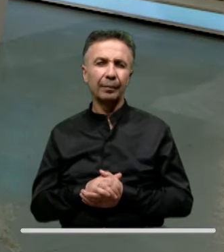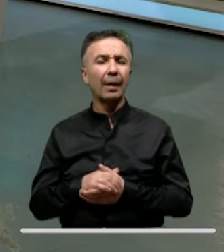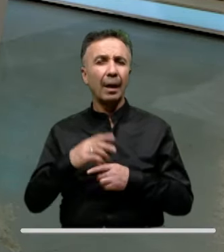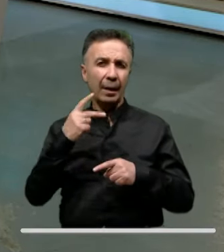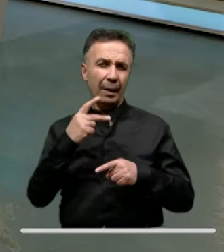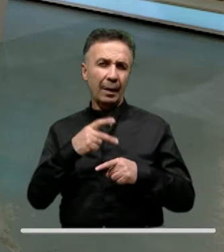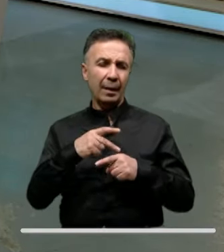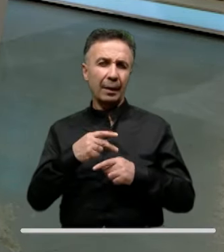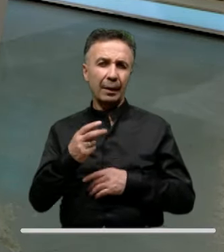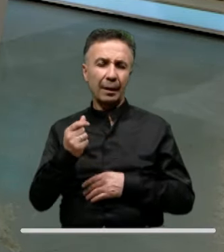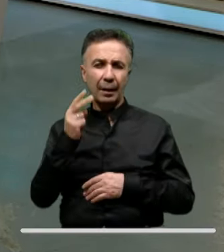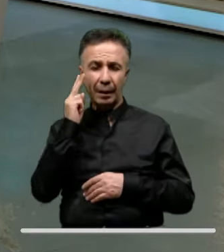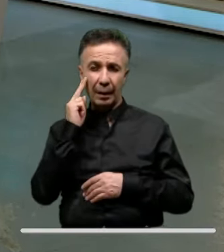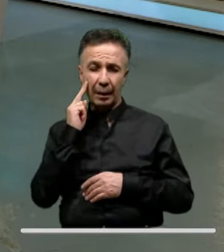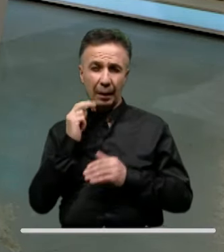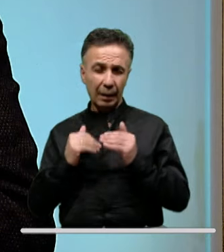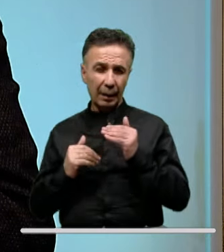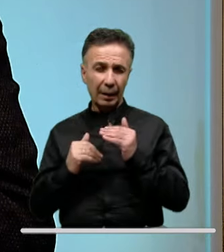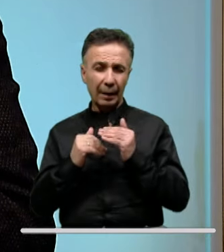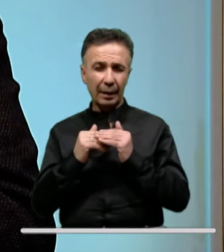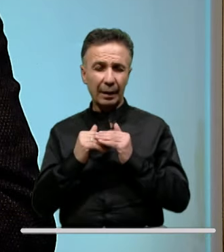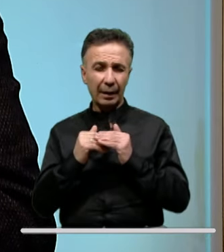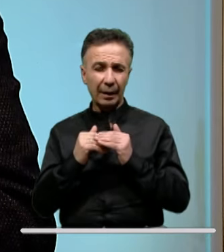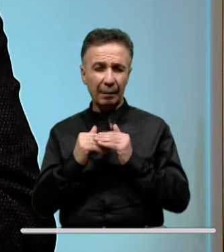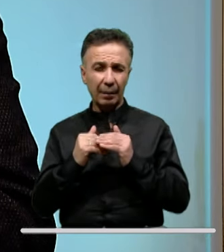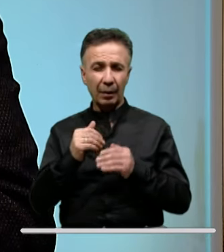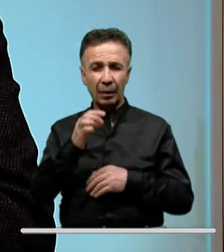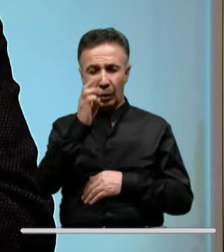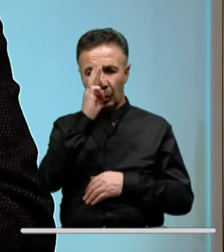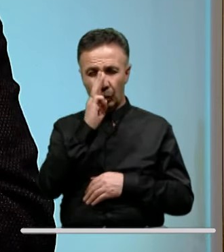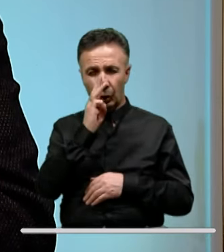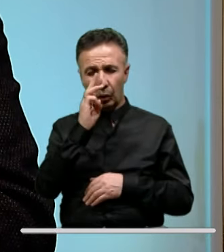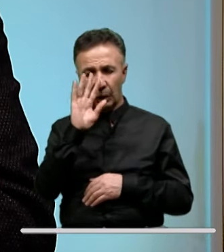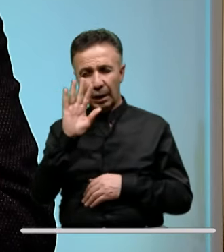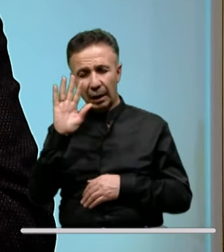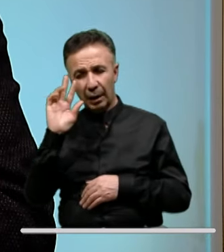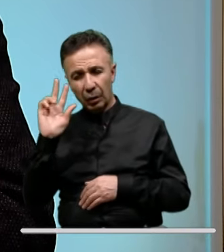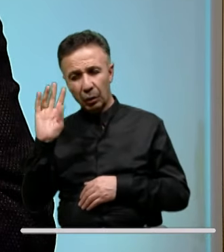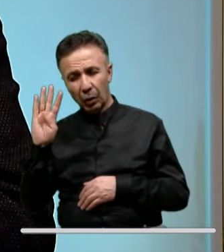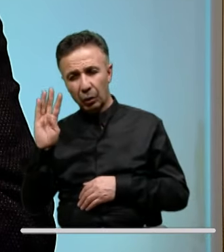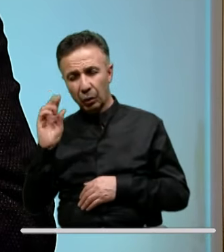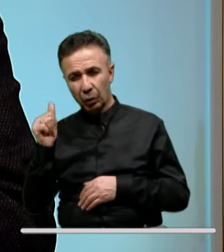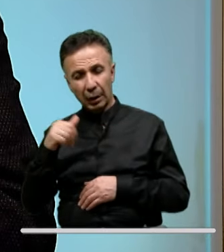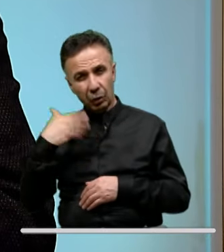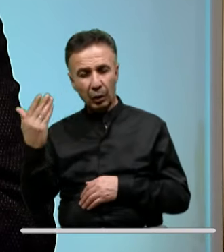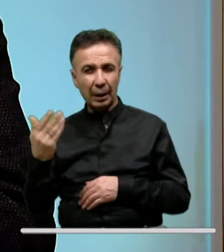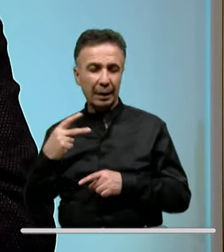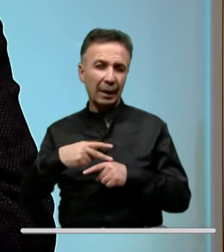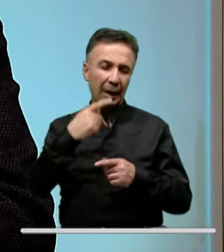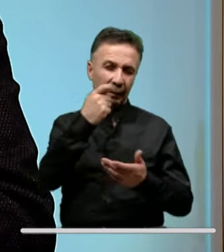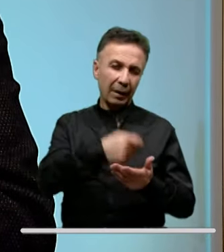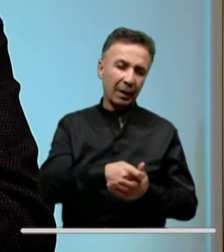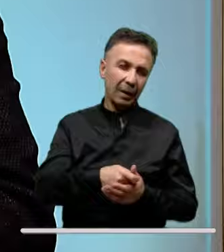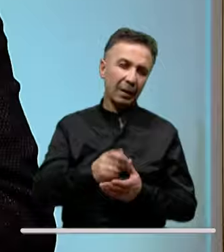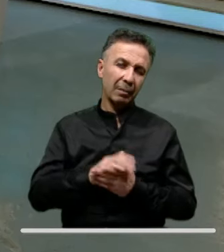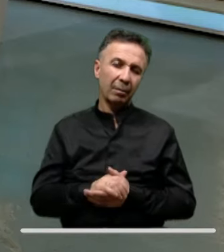zekat nisabı düştükten 354 gün sonra zekat verecek iken elde hali hazırda